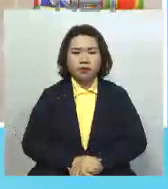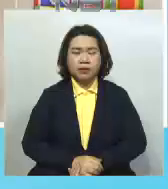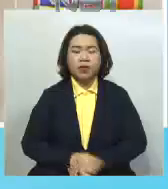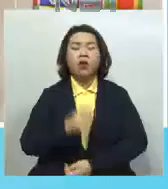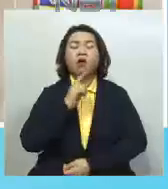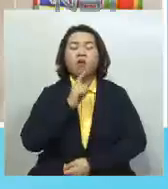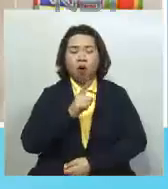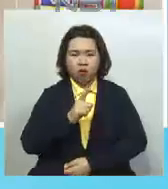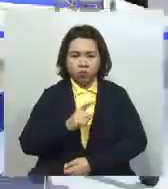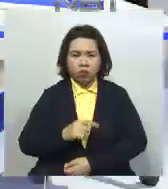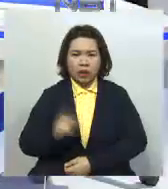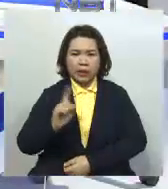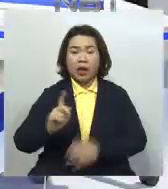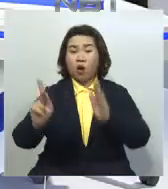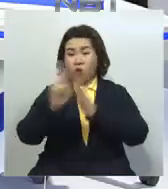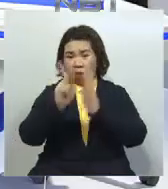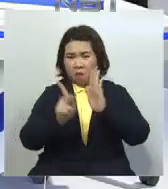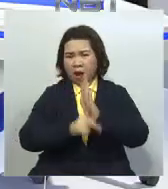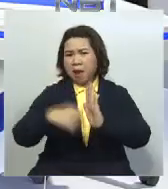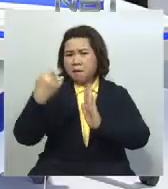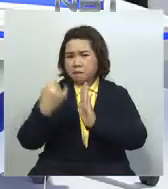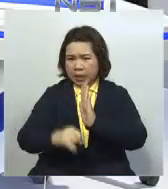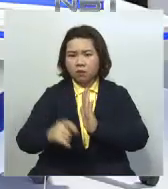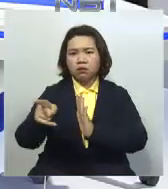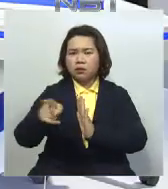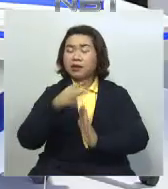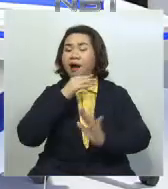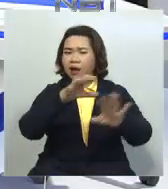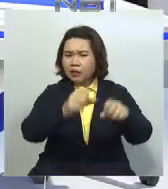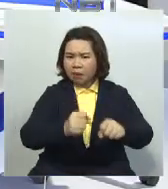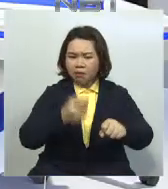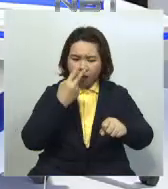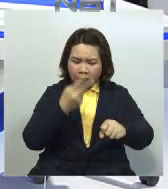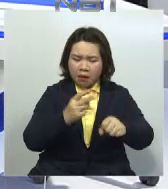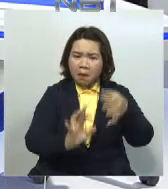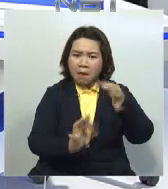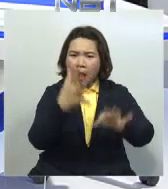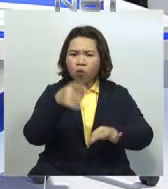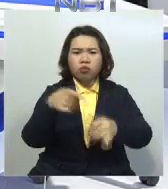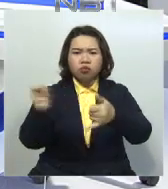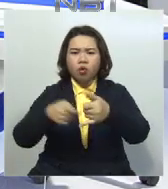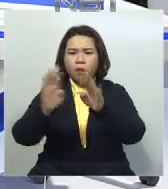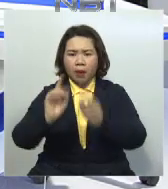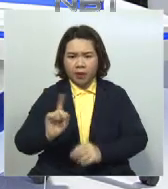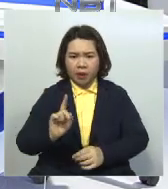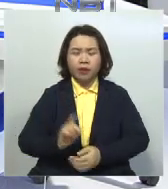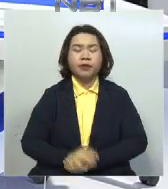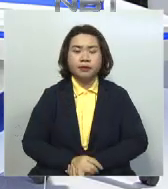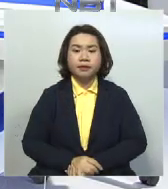โทษทางกฎหมายอีกครั้งหนึ่งนะคะถ้าไปจับได้หรือว่าไปเจอว่าเผาป่าเนี่ยมีโทษโดนอะไรบ้างคะ